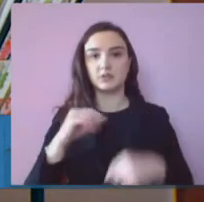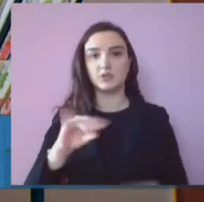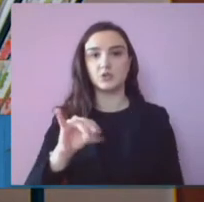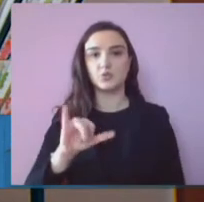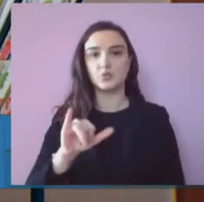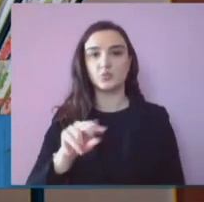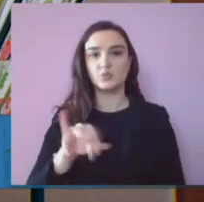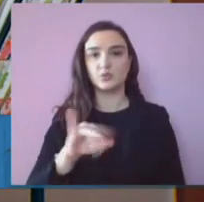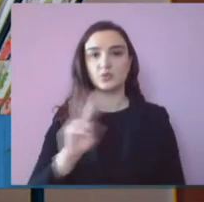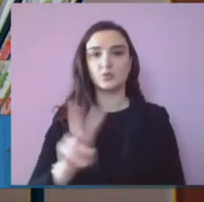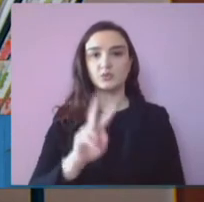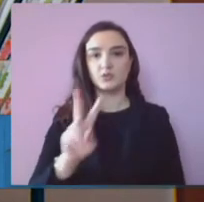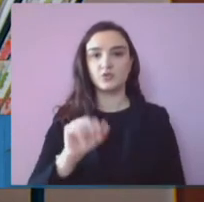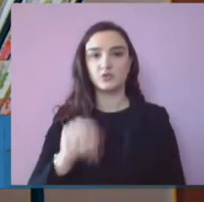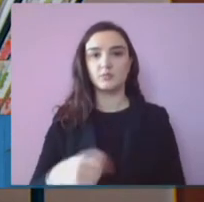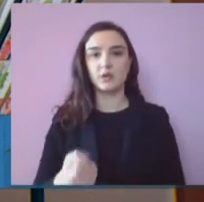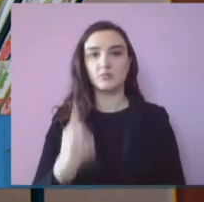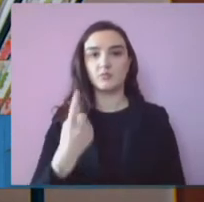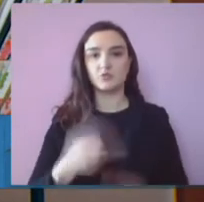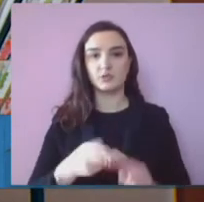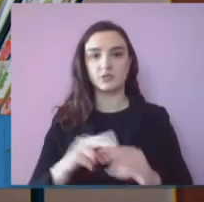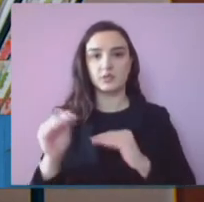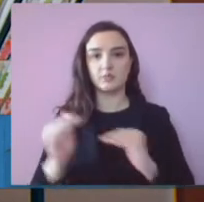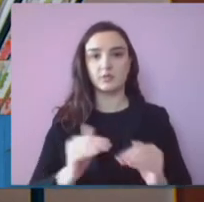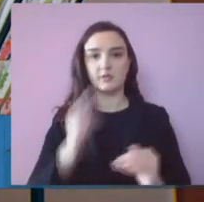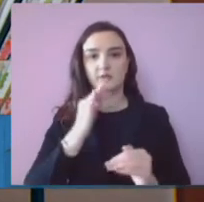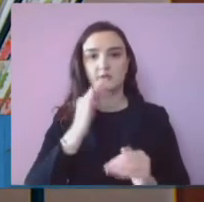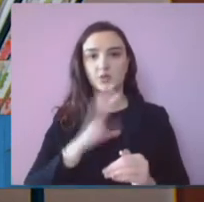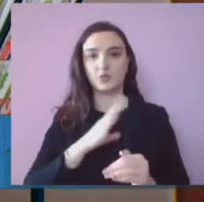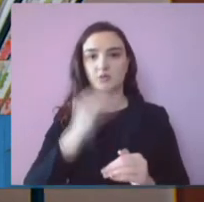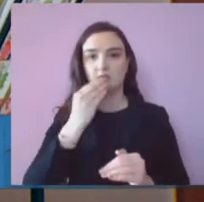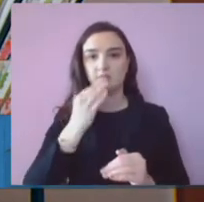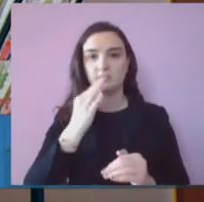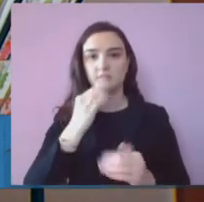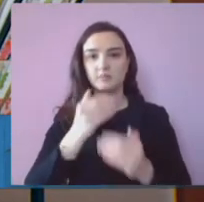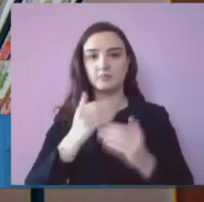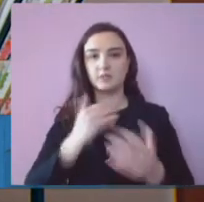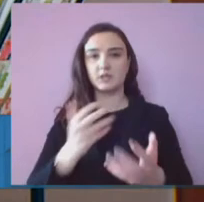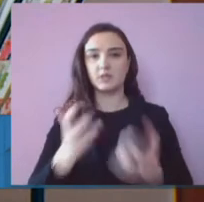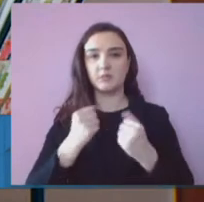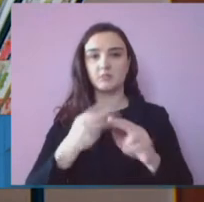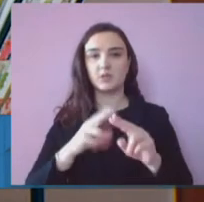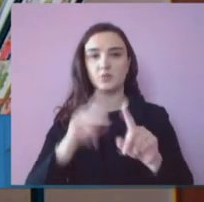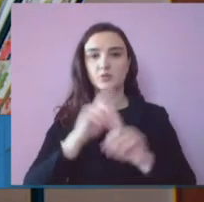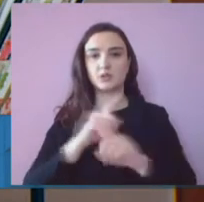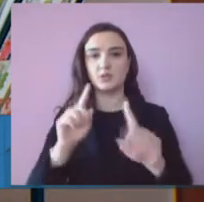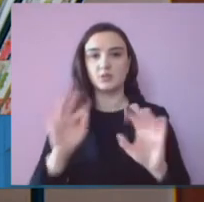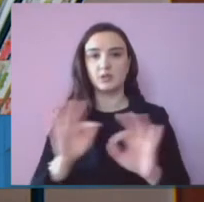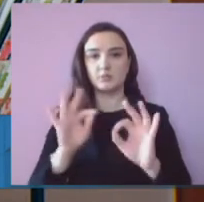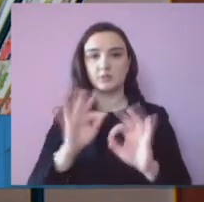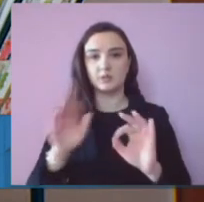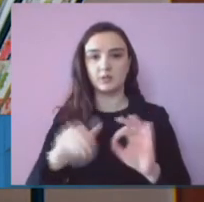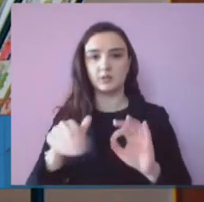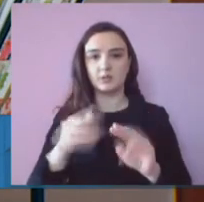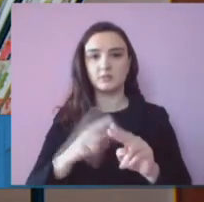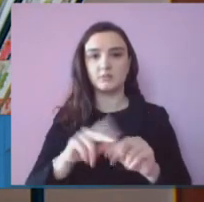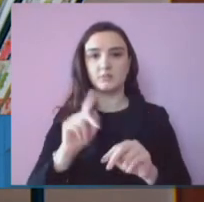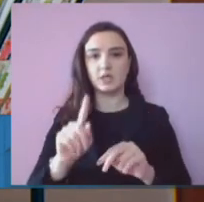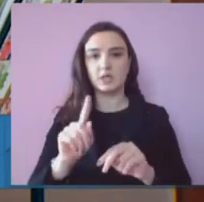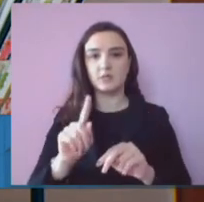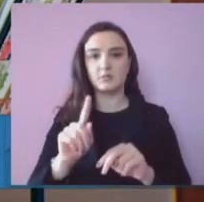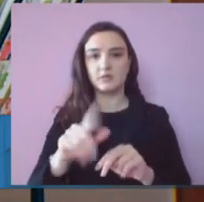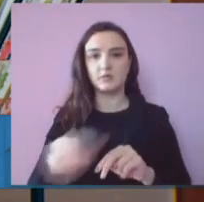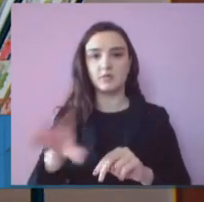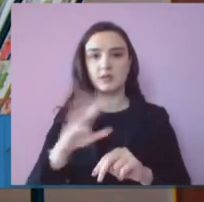შეიძლება აღმოჩნდეს იმაზე დაბალი, ვიდრე იყო საკვების მიღებამდე. აქ უცნაური არაფერი არ არის, მაგრამ ყველაფერი